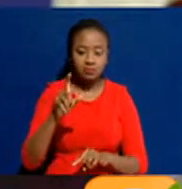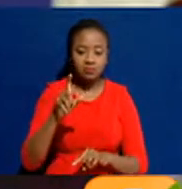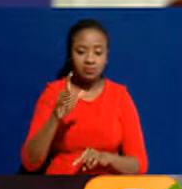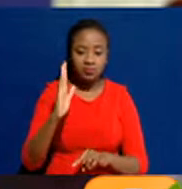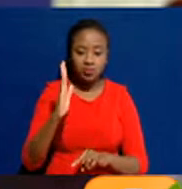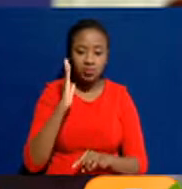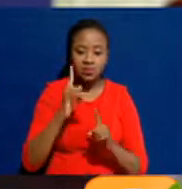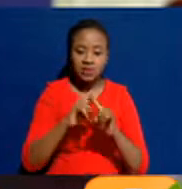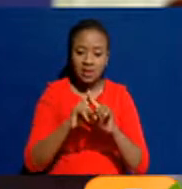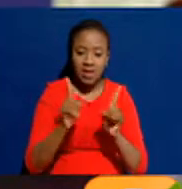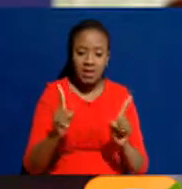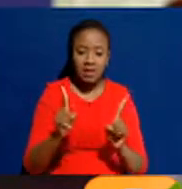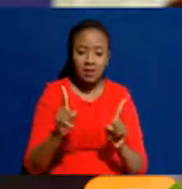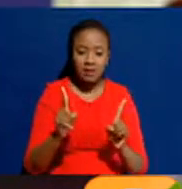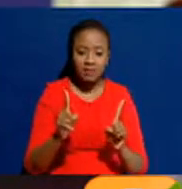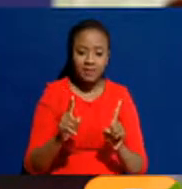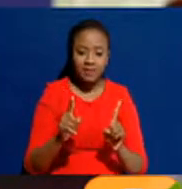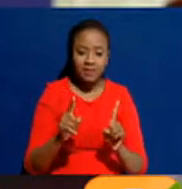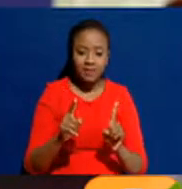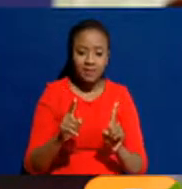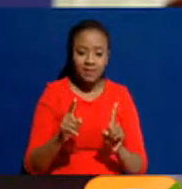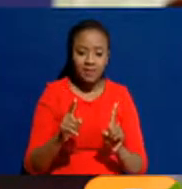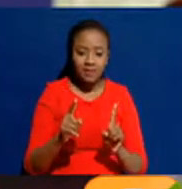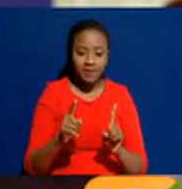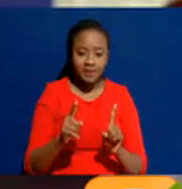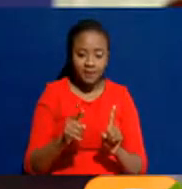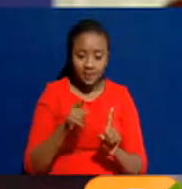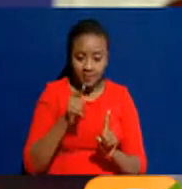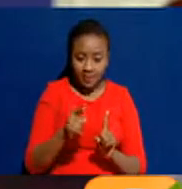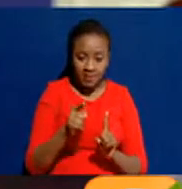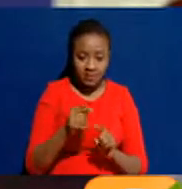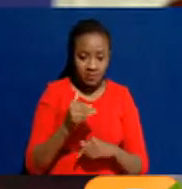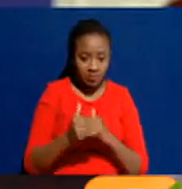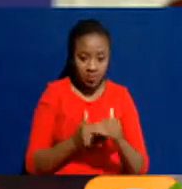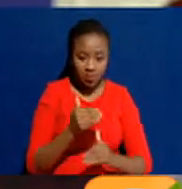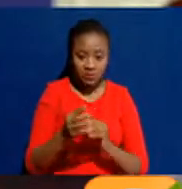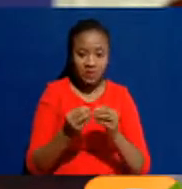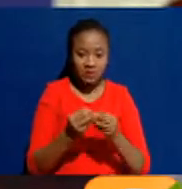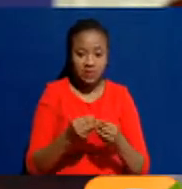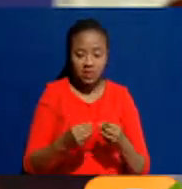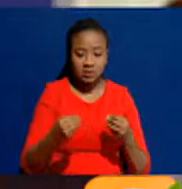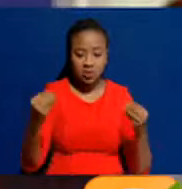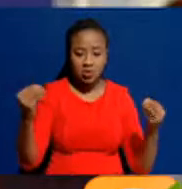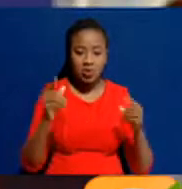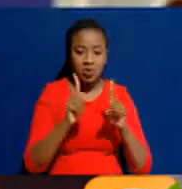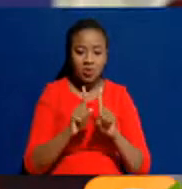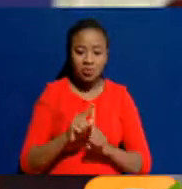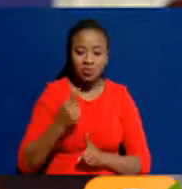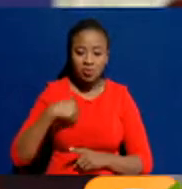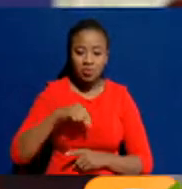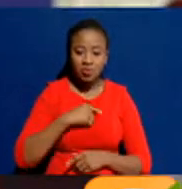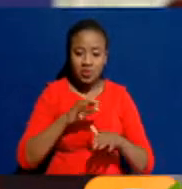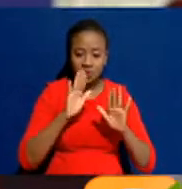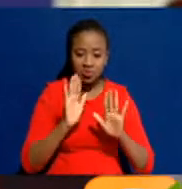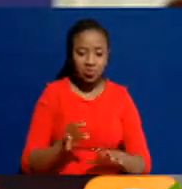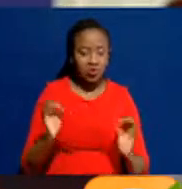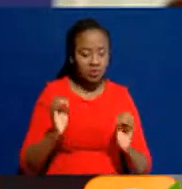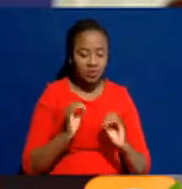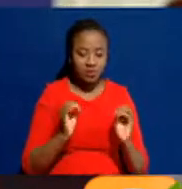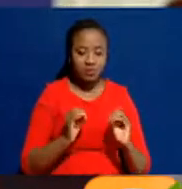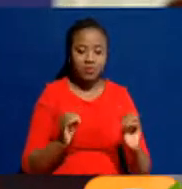lakini bado hii safari ni ndefu na tutakoma katika hii safari